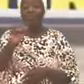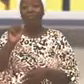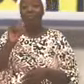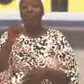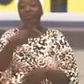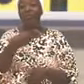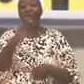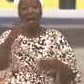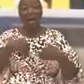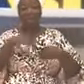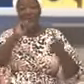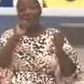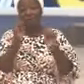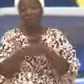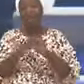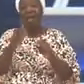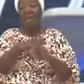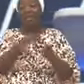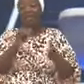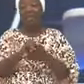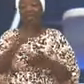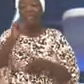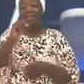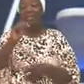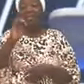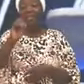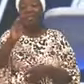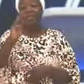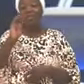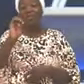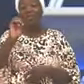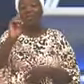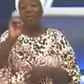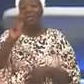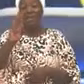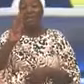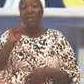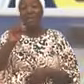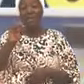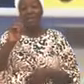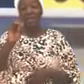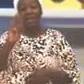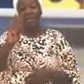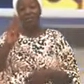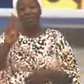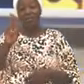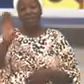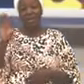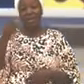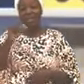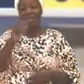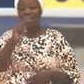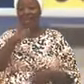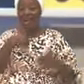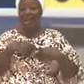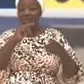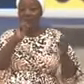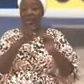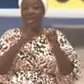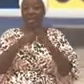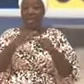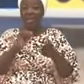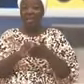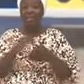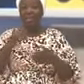mécanisme a changé que le que loeb aucun endurcis cette femme au coeur